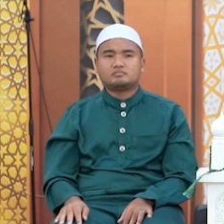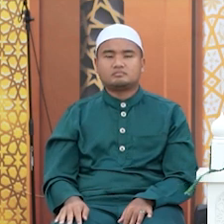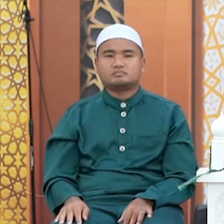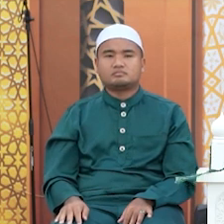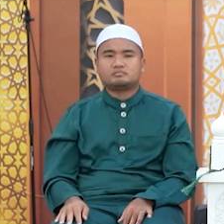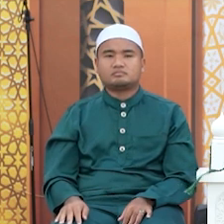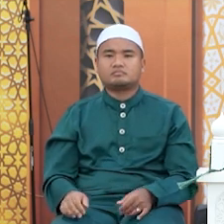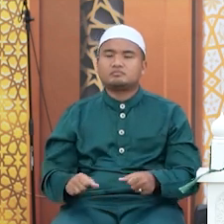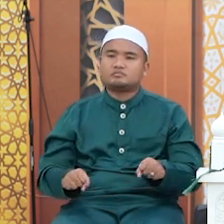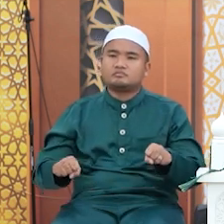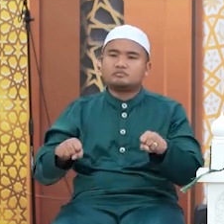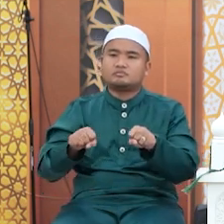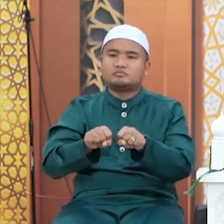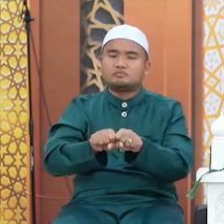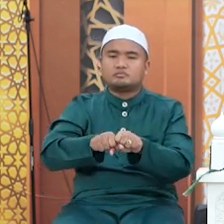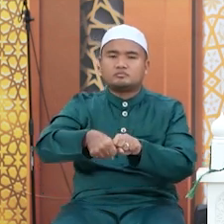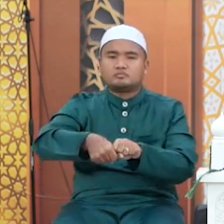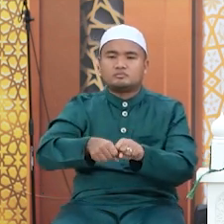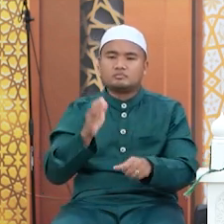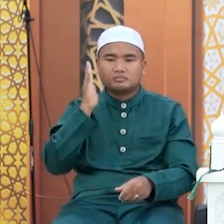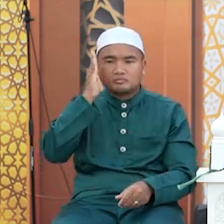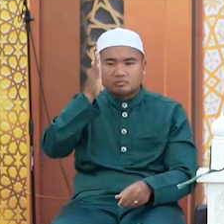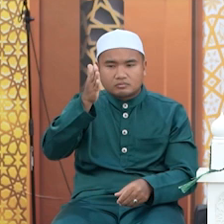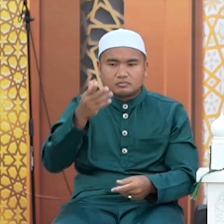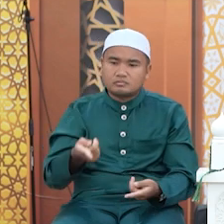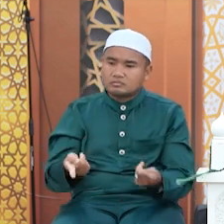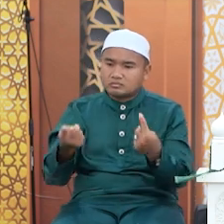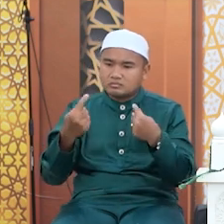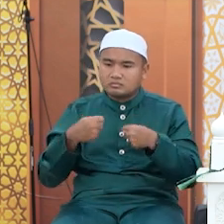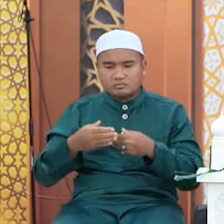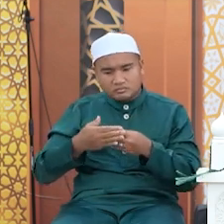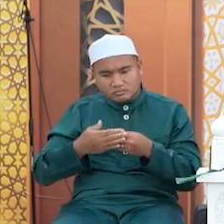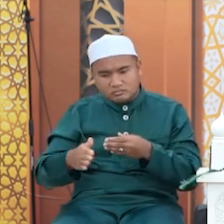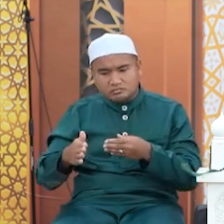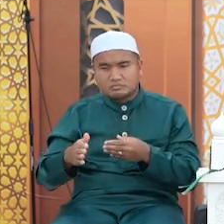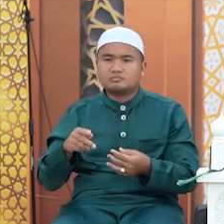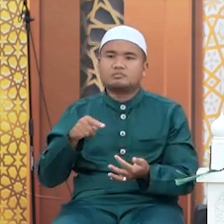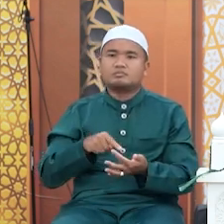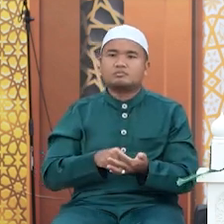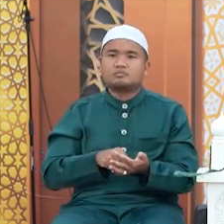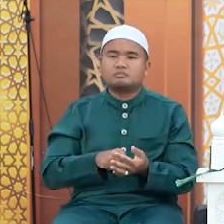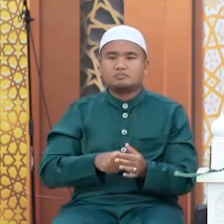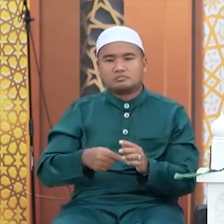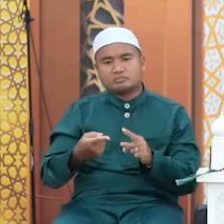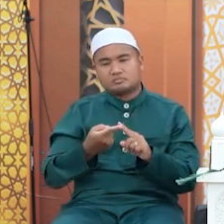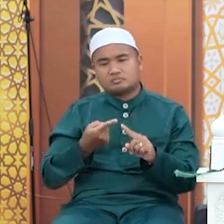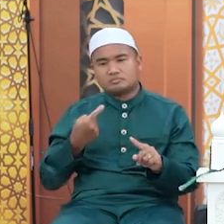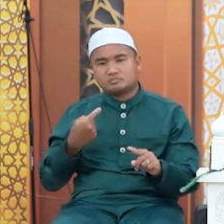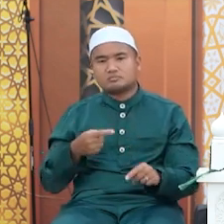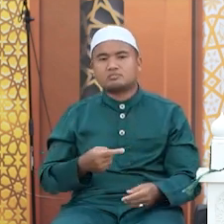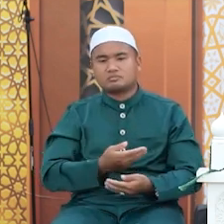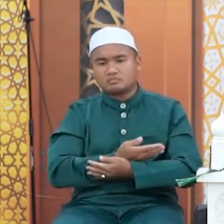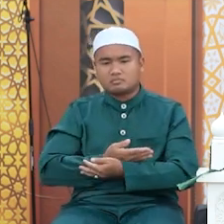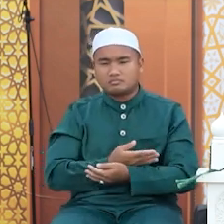Moga-moga akan datang selepas daripada ini, daripada keturunan mereka, daripada